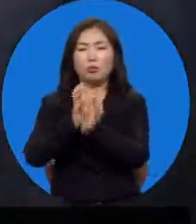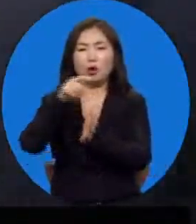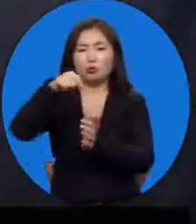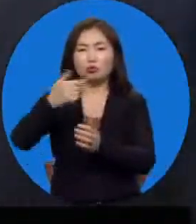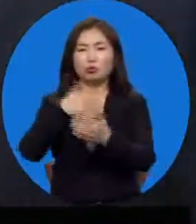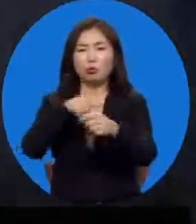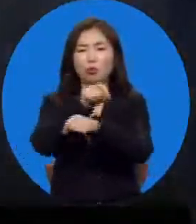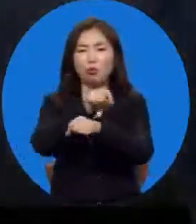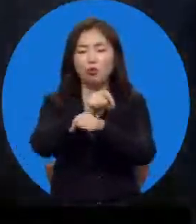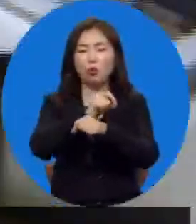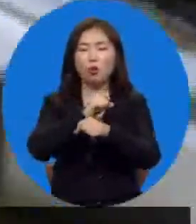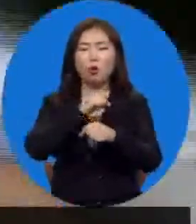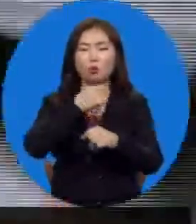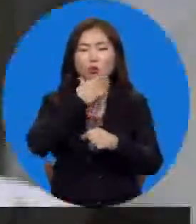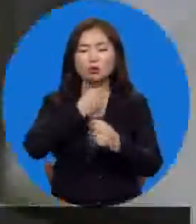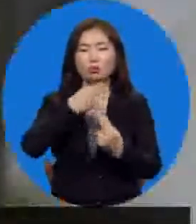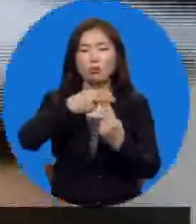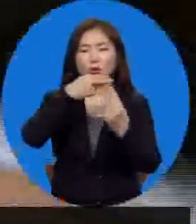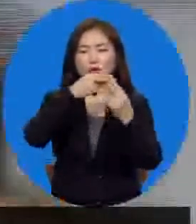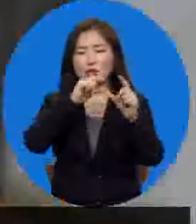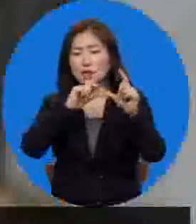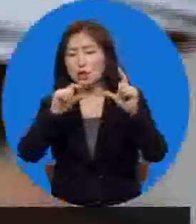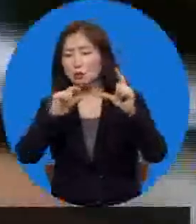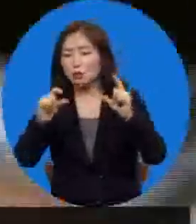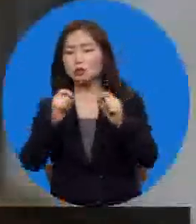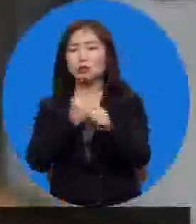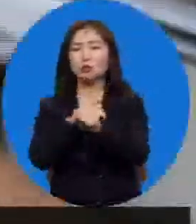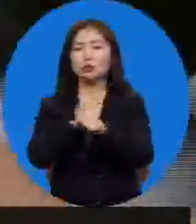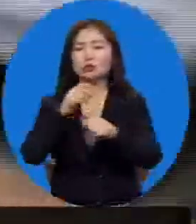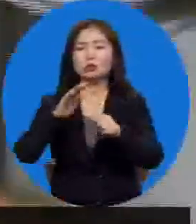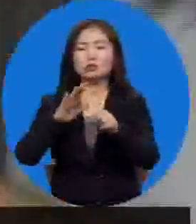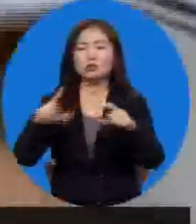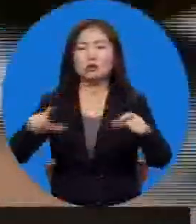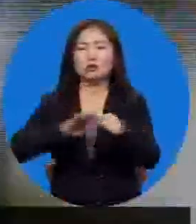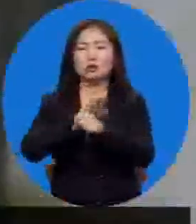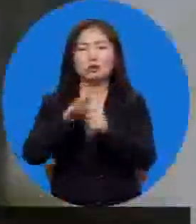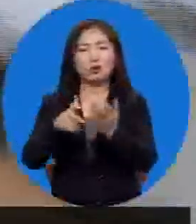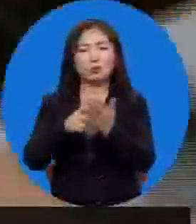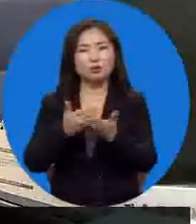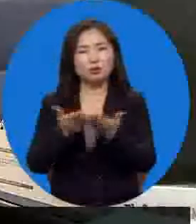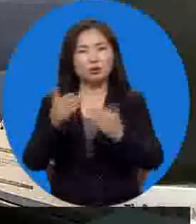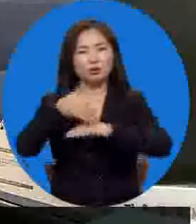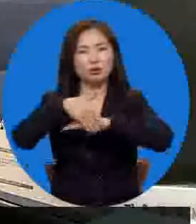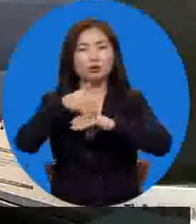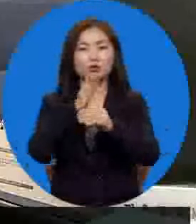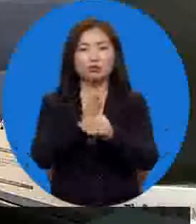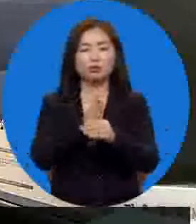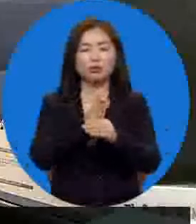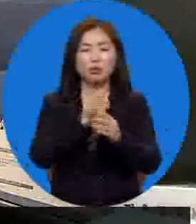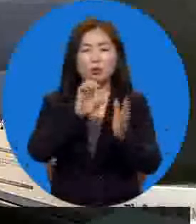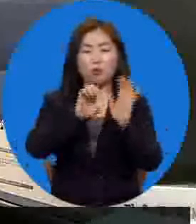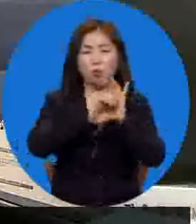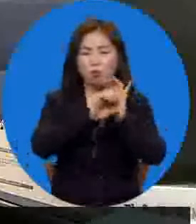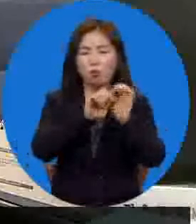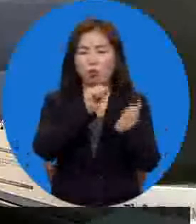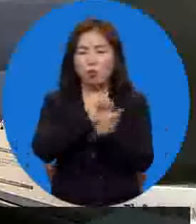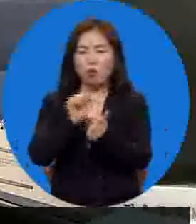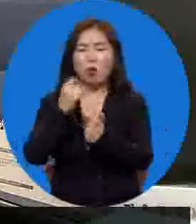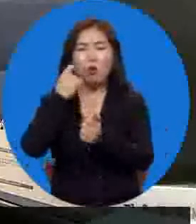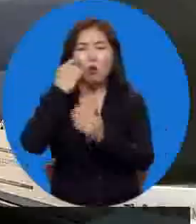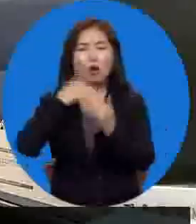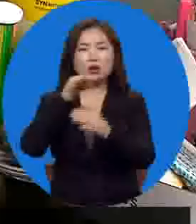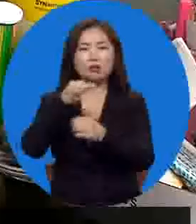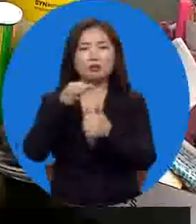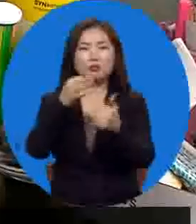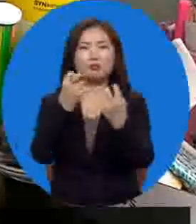복지포인트 일부를 지역사랑 화폐로 직업 할 계획을 세우고 있습니다 코로나 여파는 공무원들의 월급